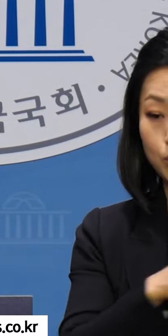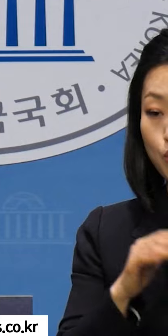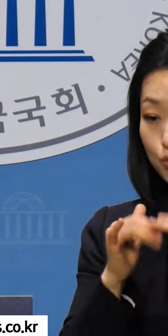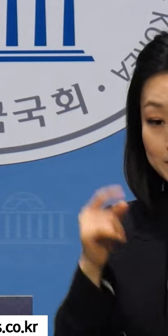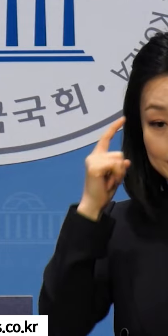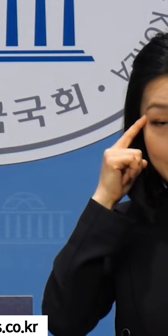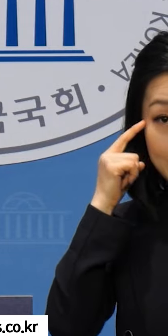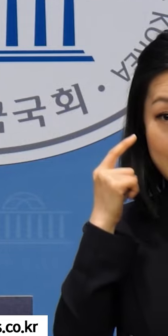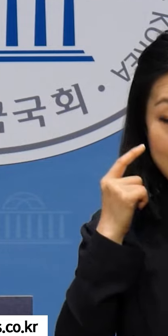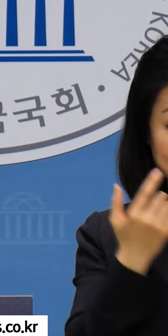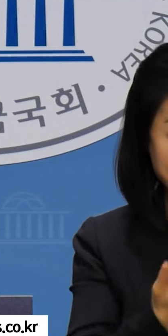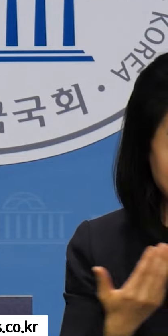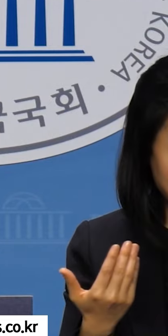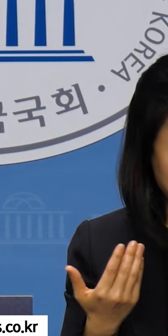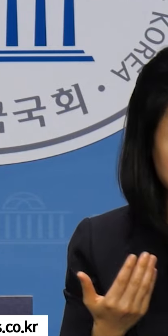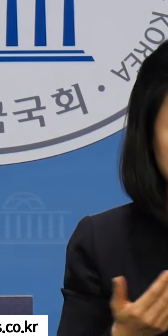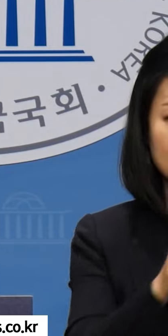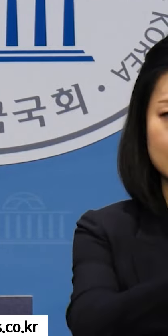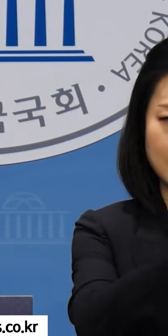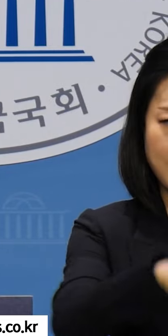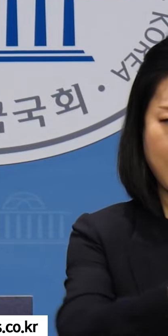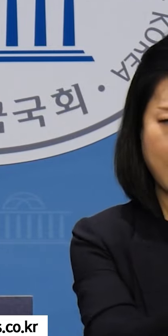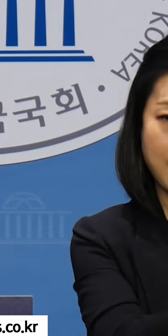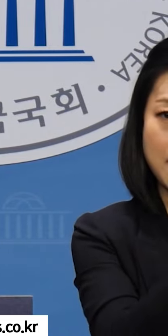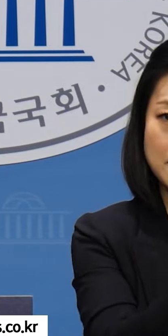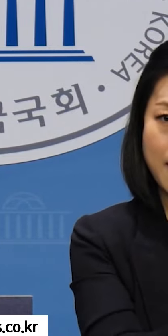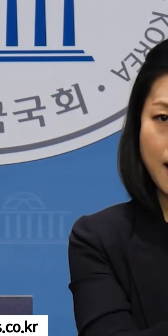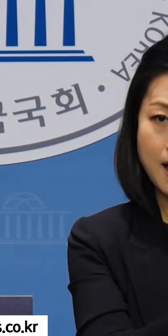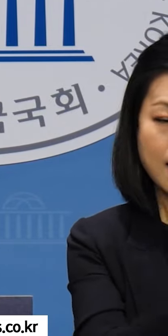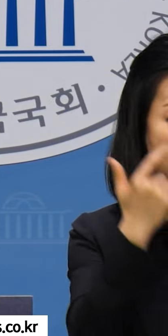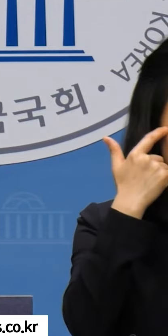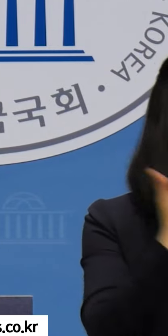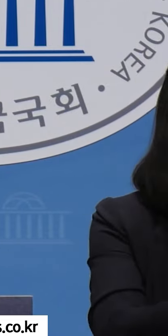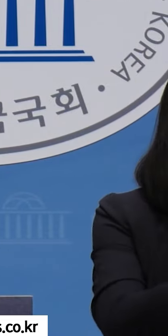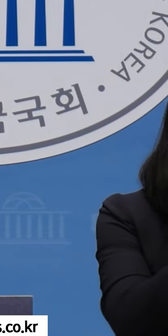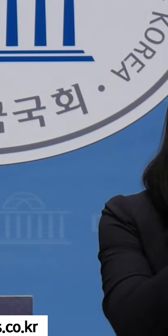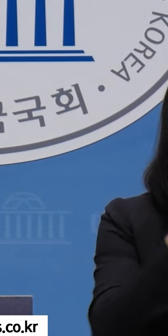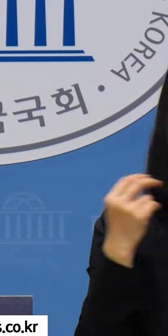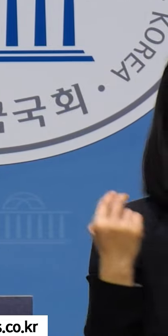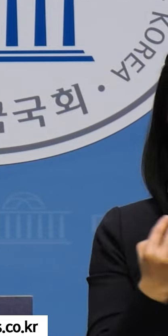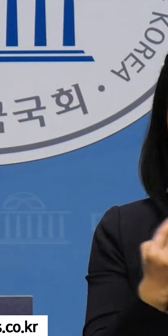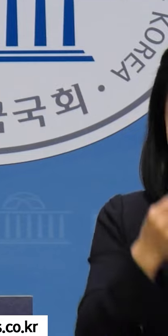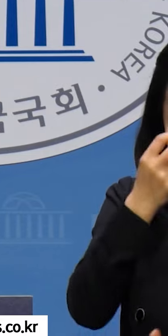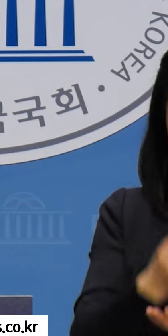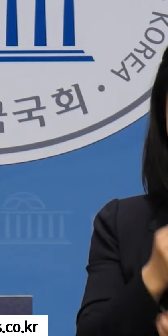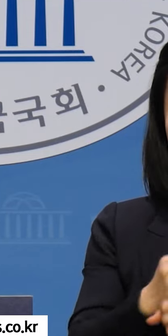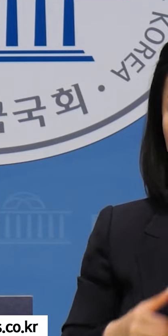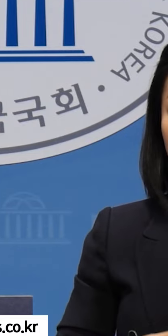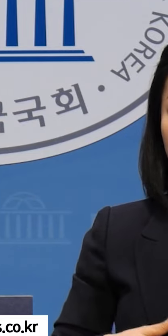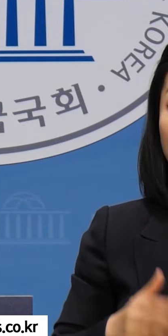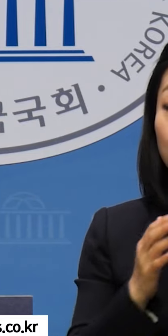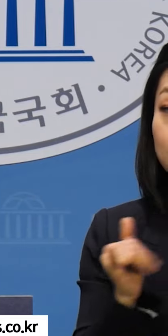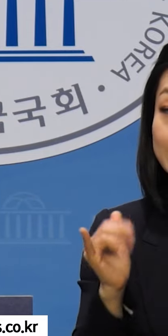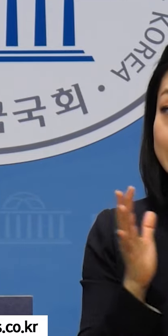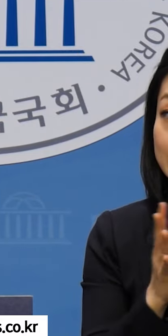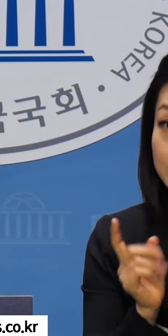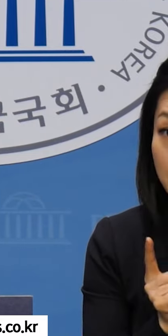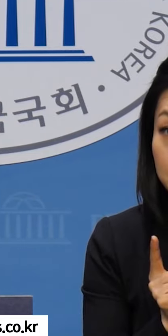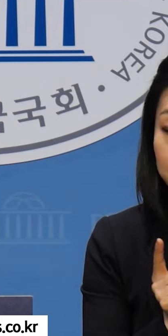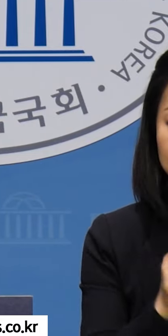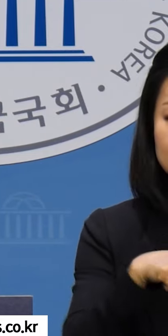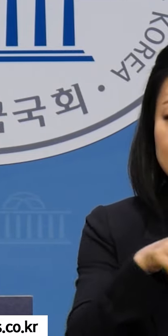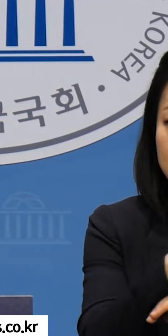반하면 진퇴를 물를 수 있는도 제도적 장치가 마련되어야 합니다 국민이 직접